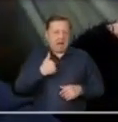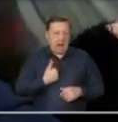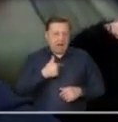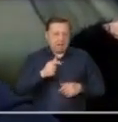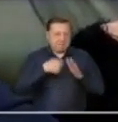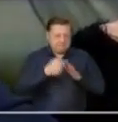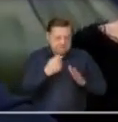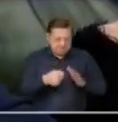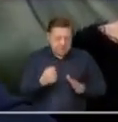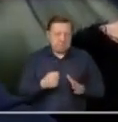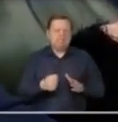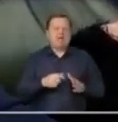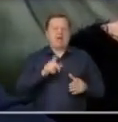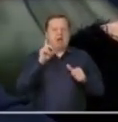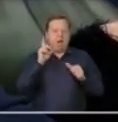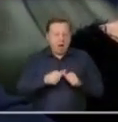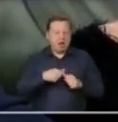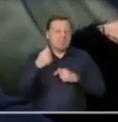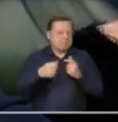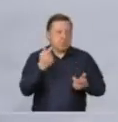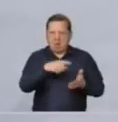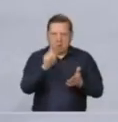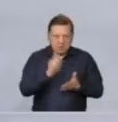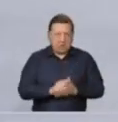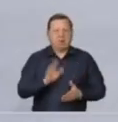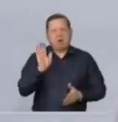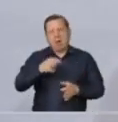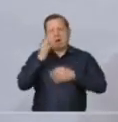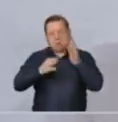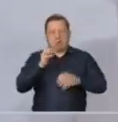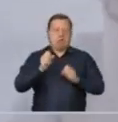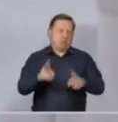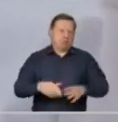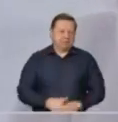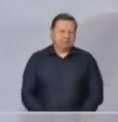i teraz specjalnie dla widzów Teleekspresu. Endless.